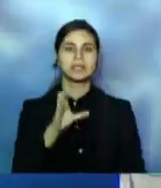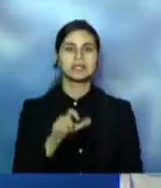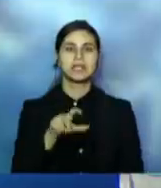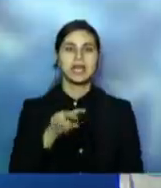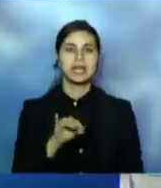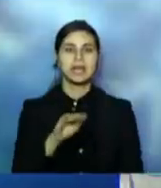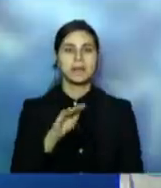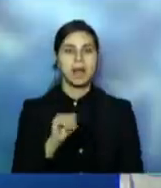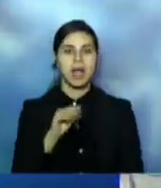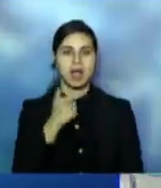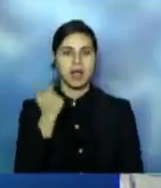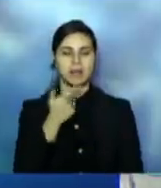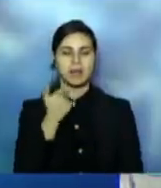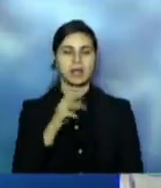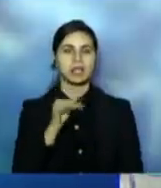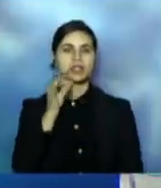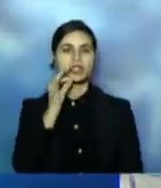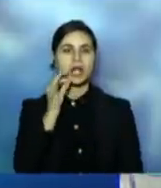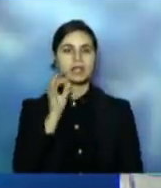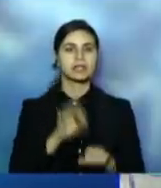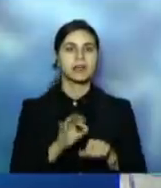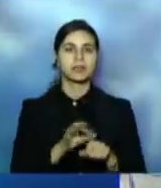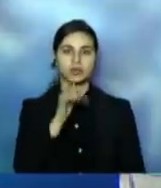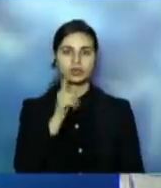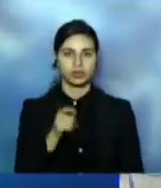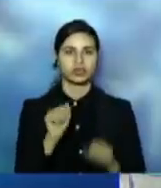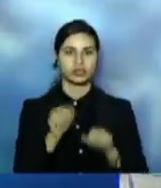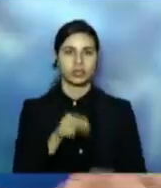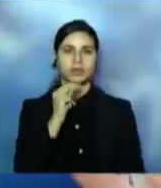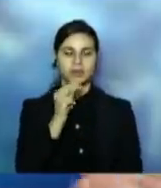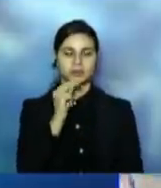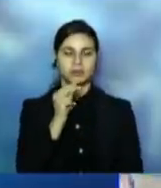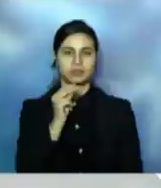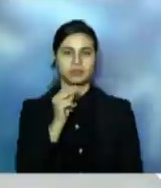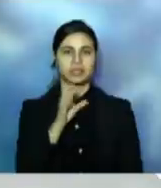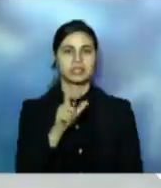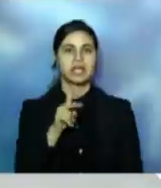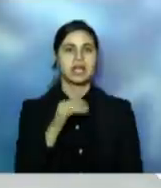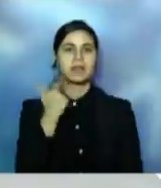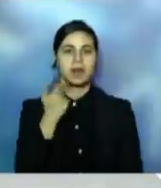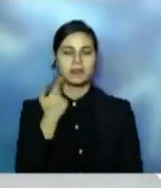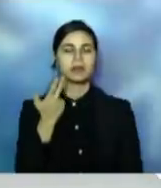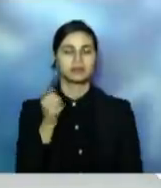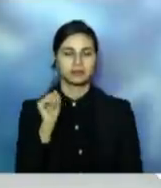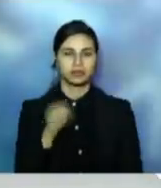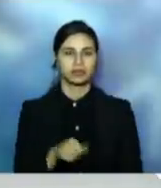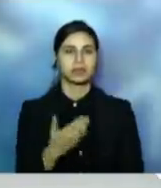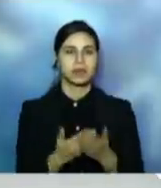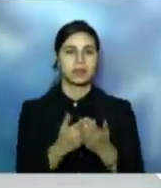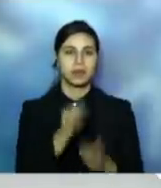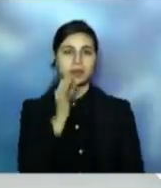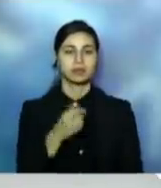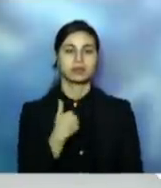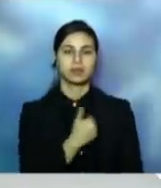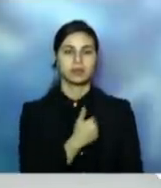ფაფა და შაქრიანი დიაბეტის შემთხვევაში მიზანშეწონილობა თავისუფლად შეიძლება მიიღოს. აი რას ვეტყოდე,